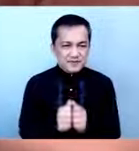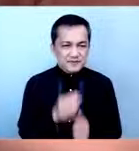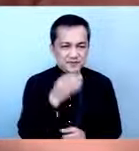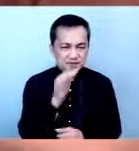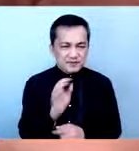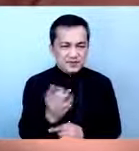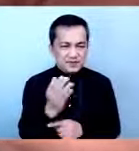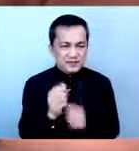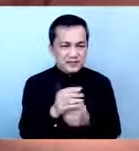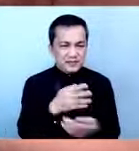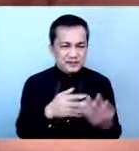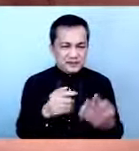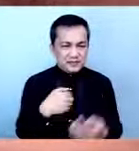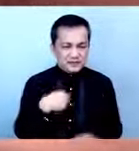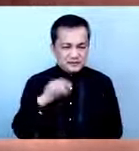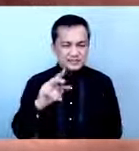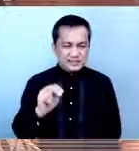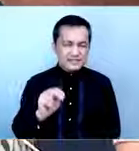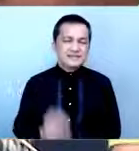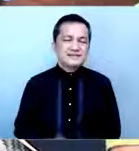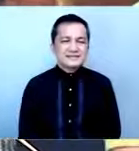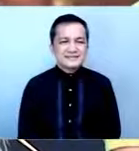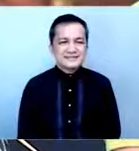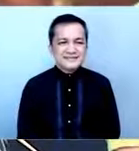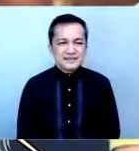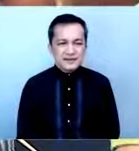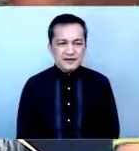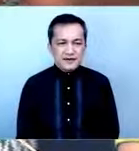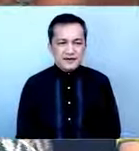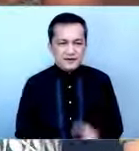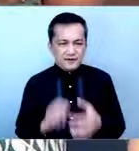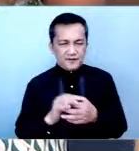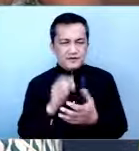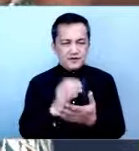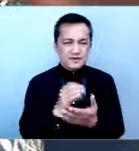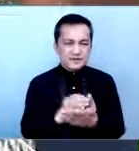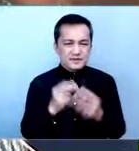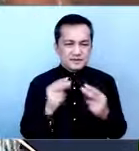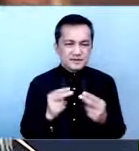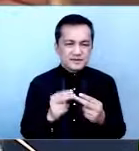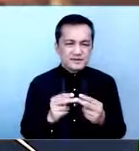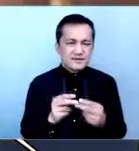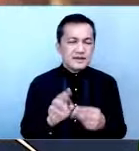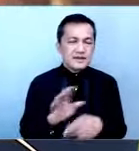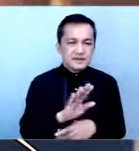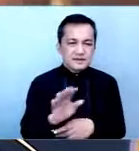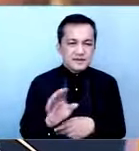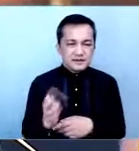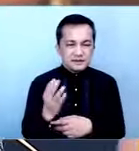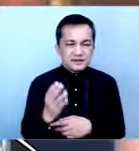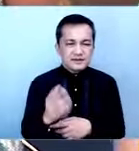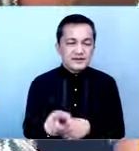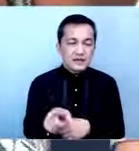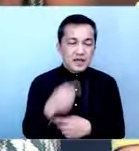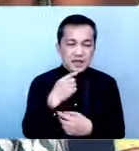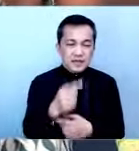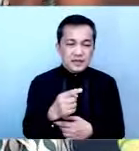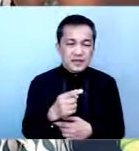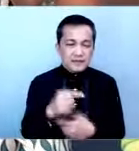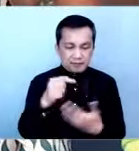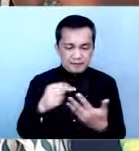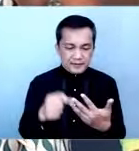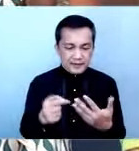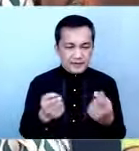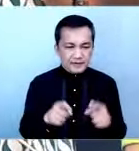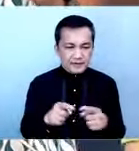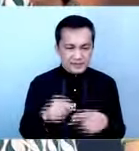morning kasalo. Ako po, si Justin Quirino. At syempre, mauna sa ating mga balita sa frontline sa umaga. Mainit natin sa ilang pangyayari sa loob at